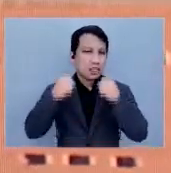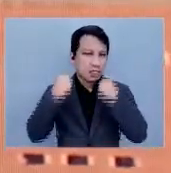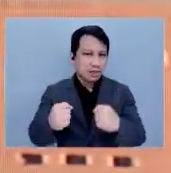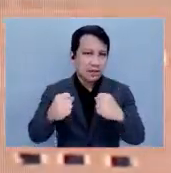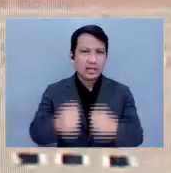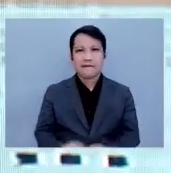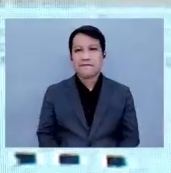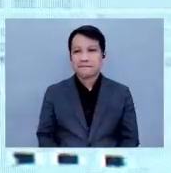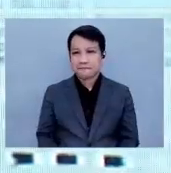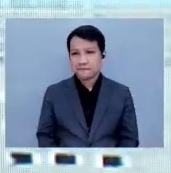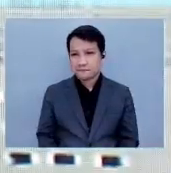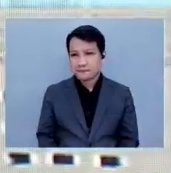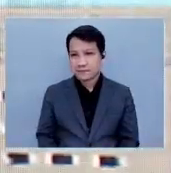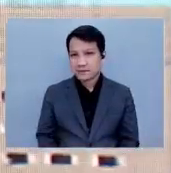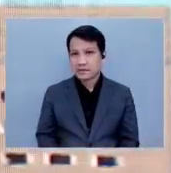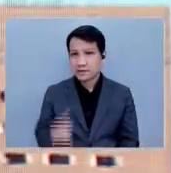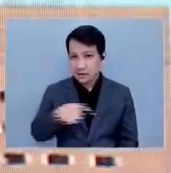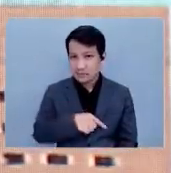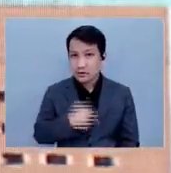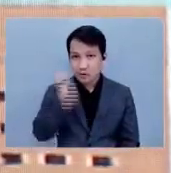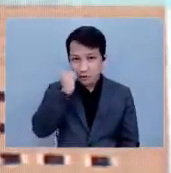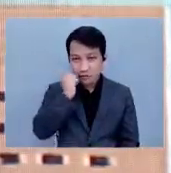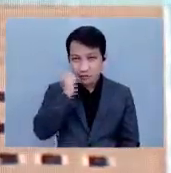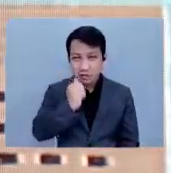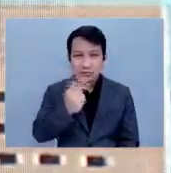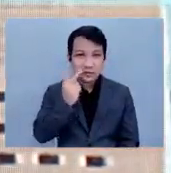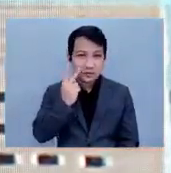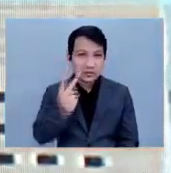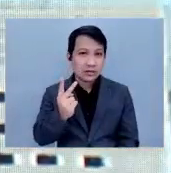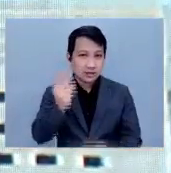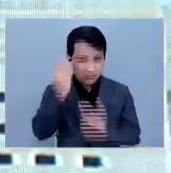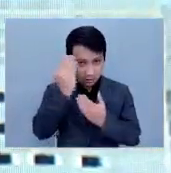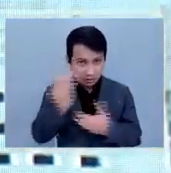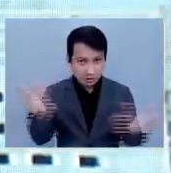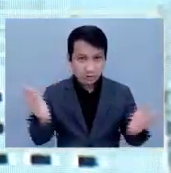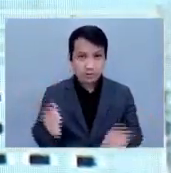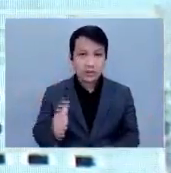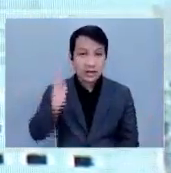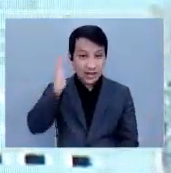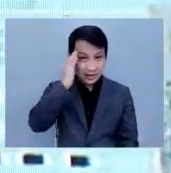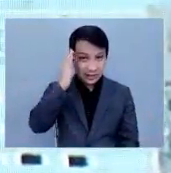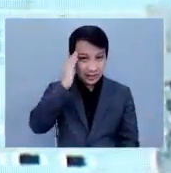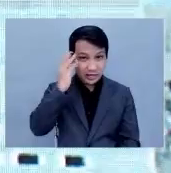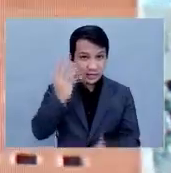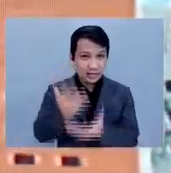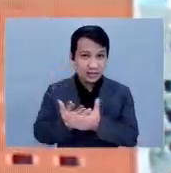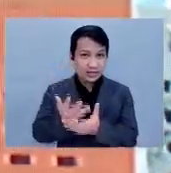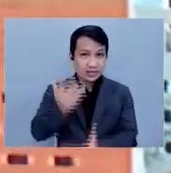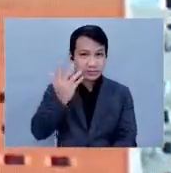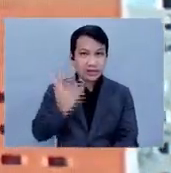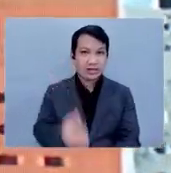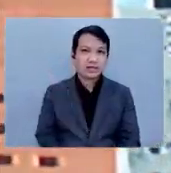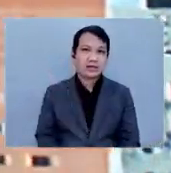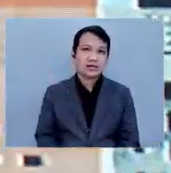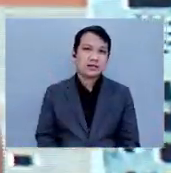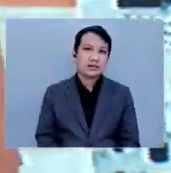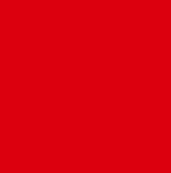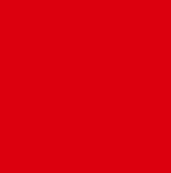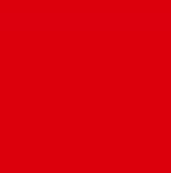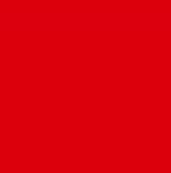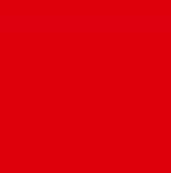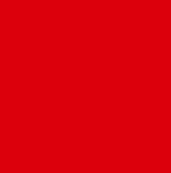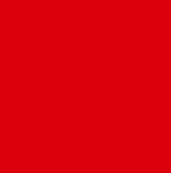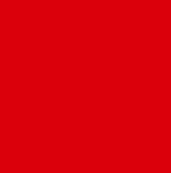yung tatandaan tulad ng araw-araw po nating paalala. Ang K-alaman ay K-yamanan.